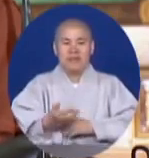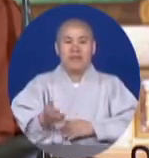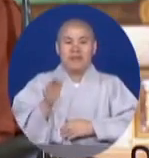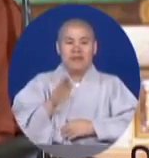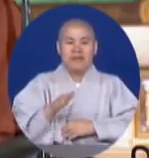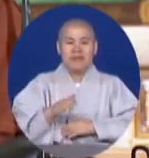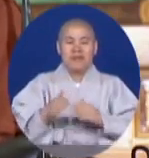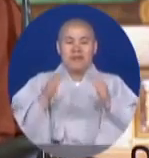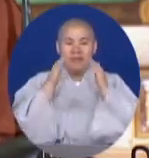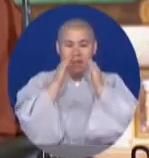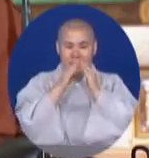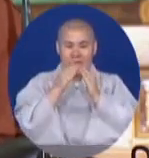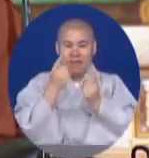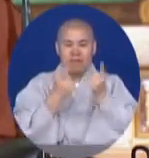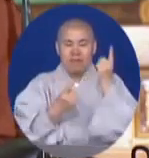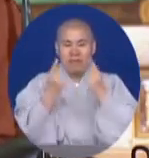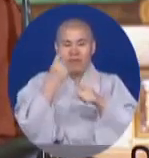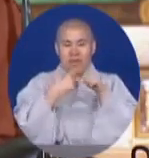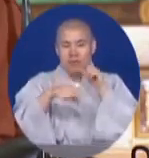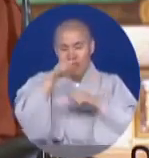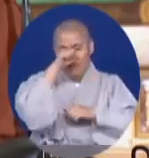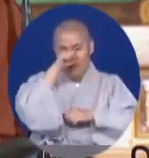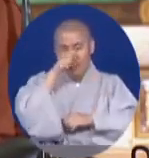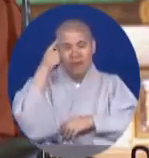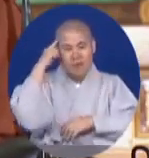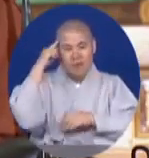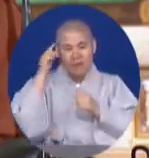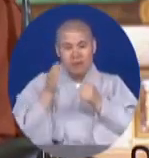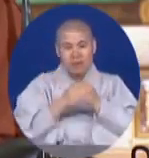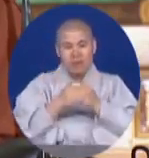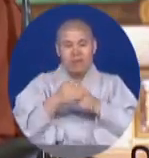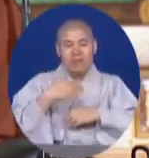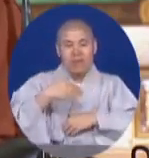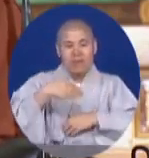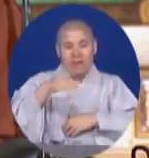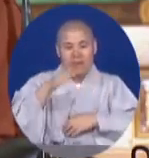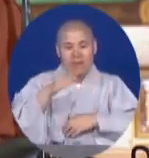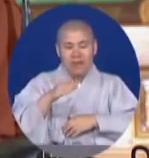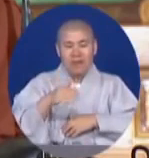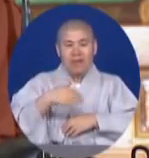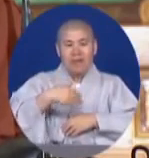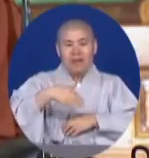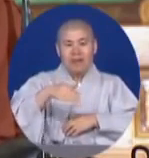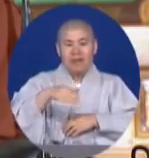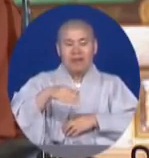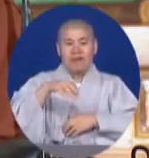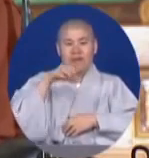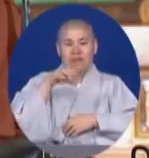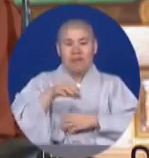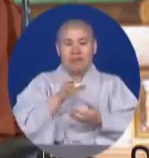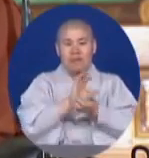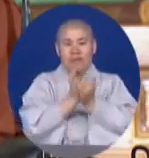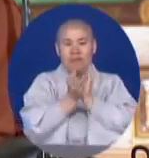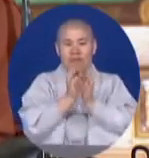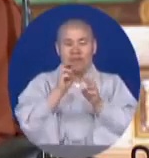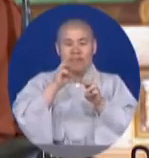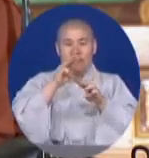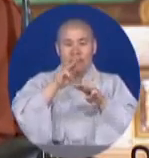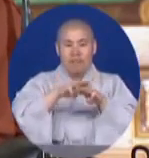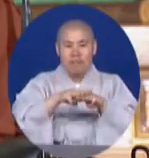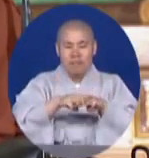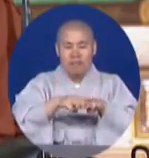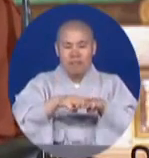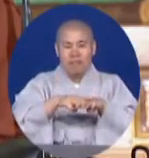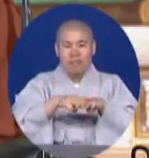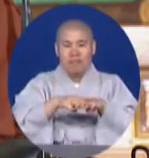그런데 이 집보다 더 좋게 보이니까 갈 거 아니에요. 가는 곳은 꽃밭이요 나의 집은 연못이라. 근데 문제는